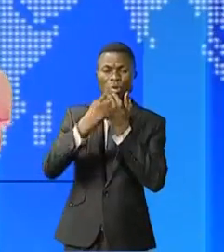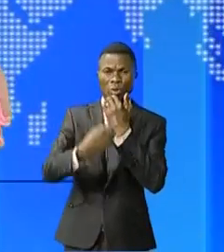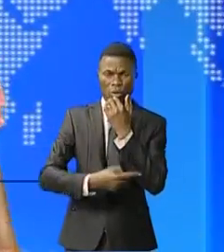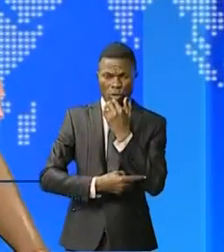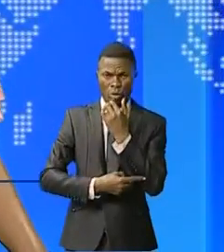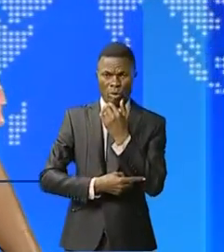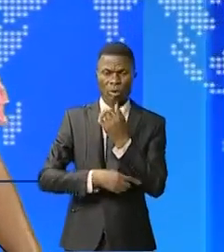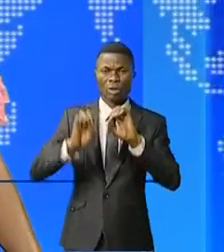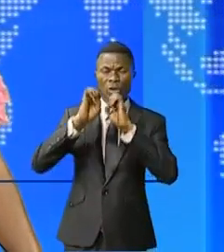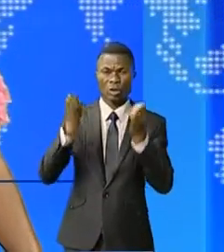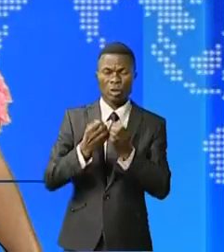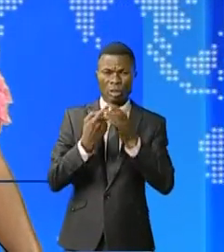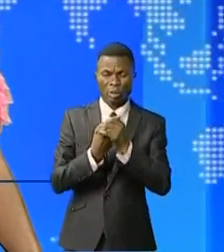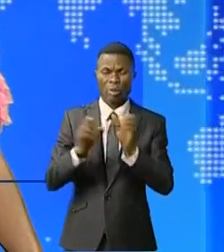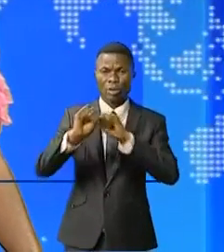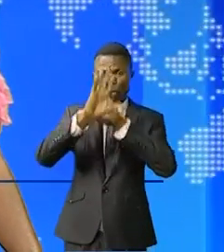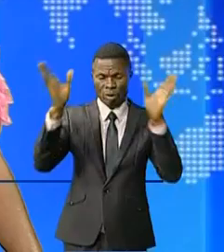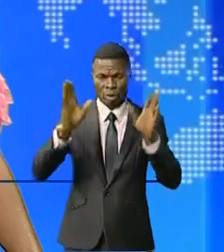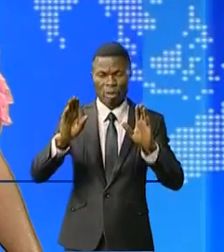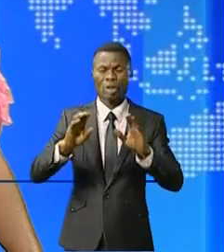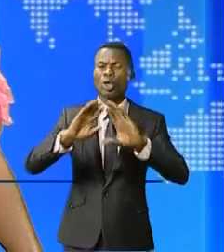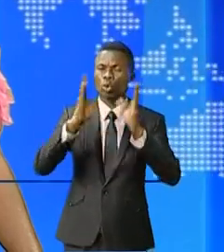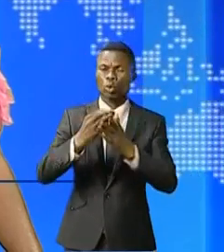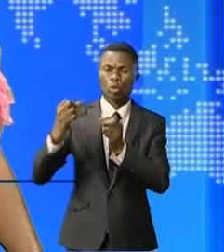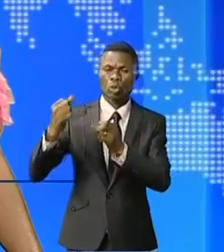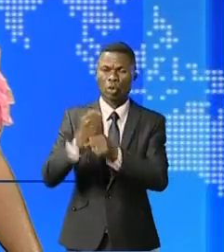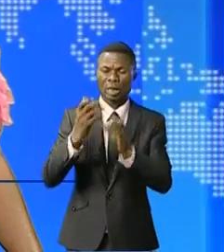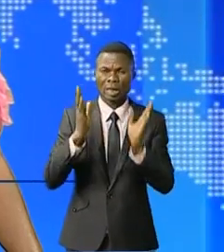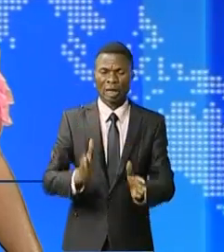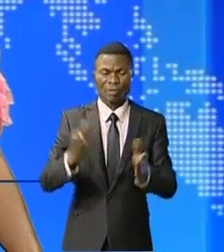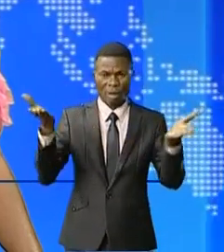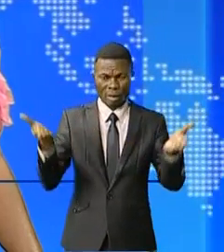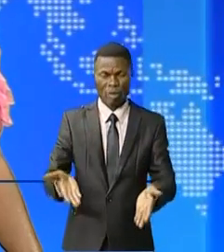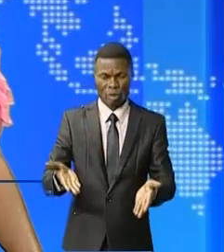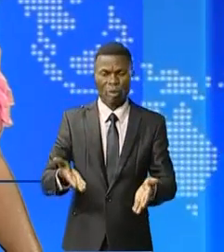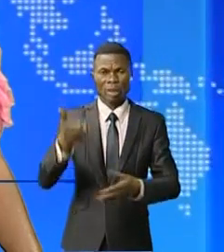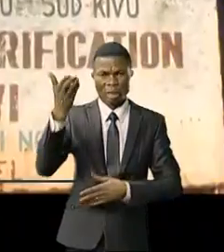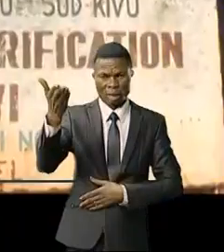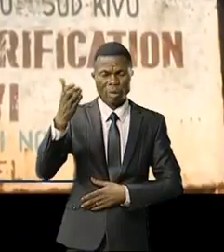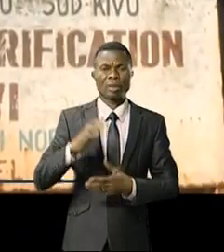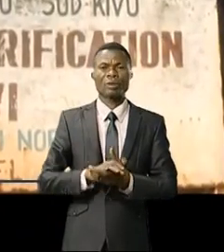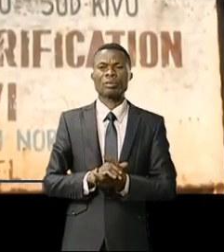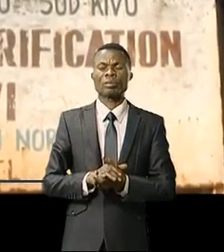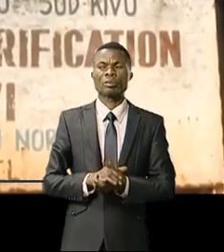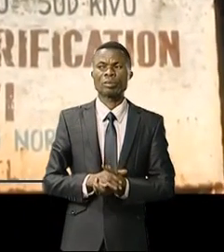paradisiaque sera bientôt éclairée. Les équipes de la SNEL SA sont déjà à pied d'œuvre. Suivez.